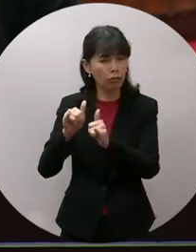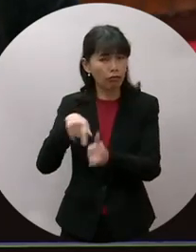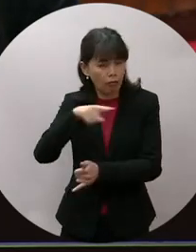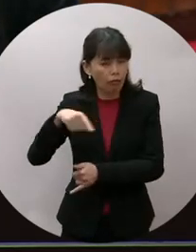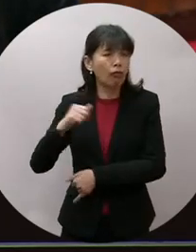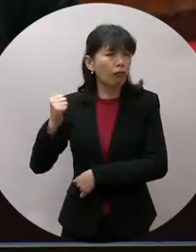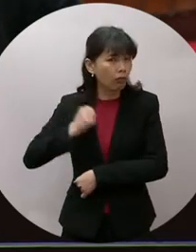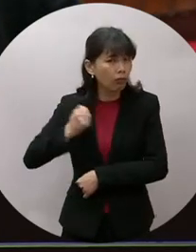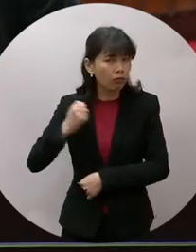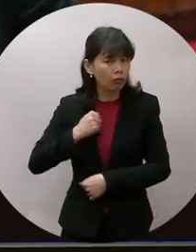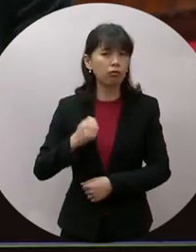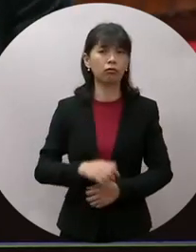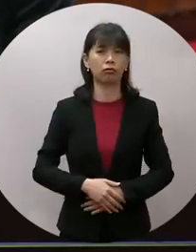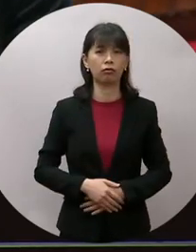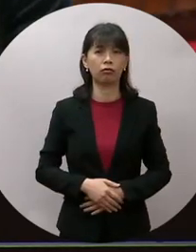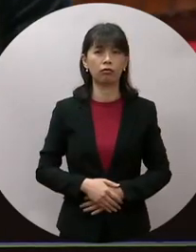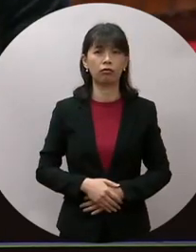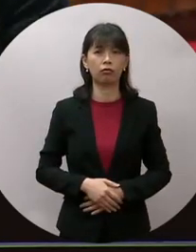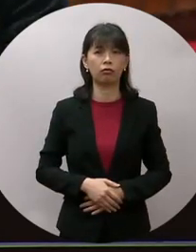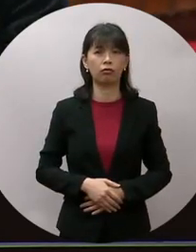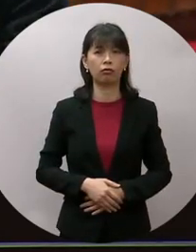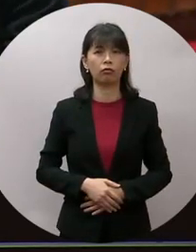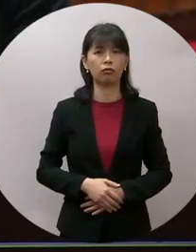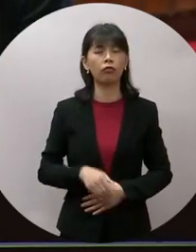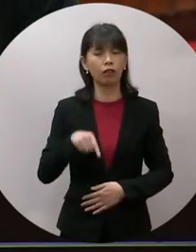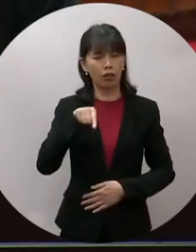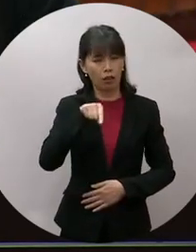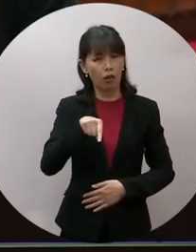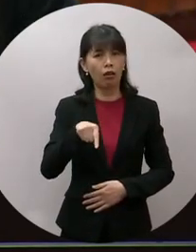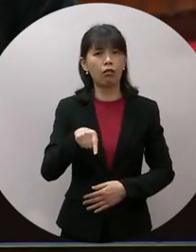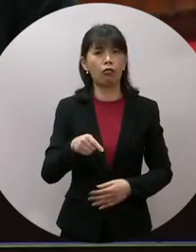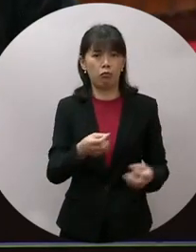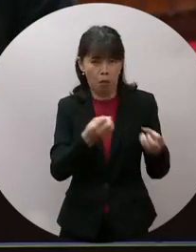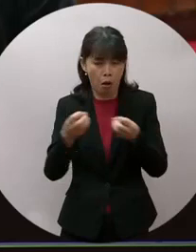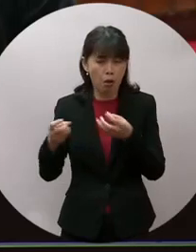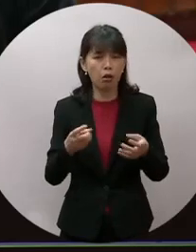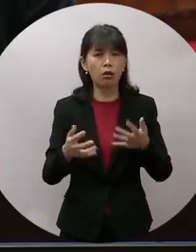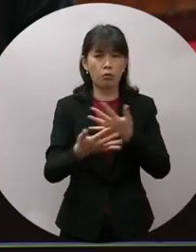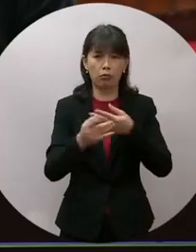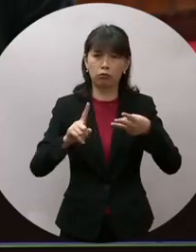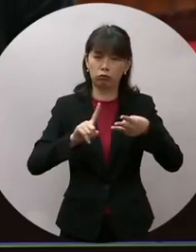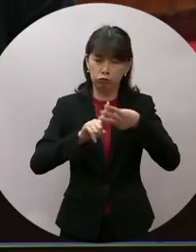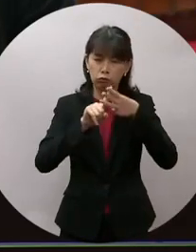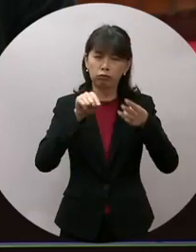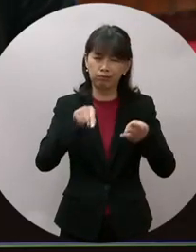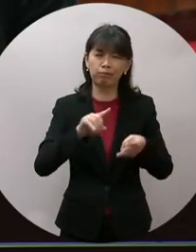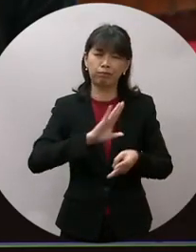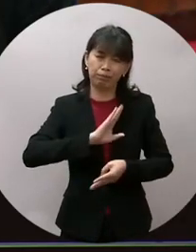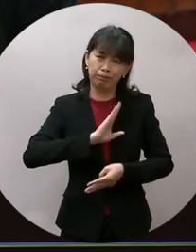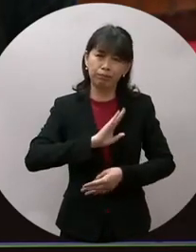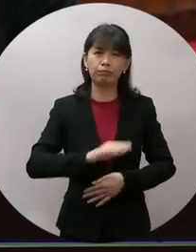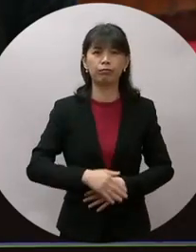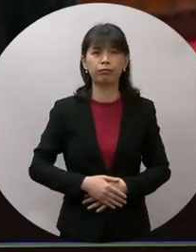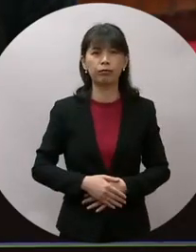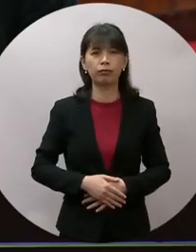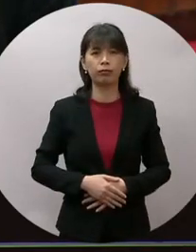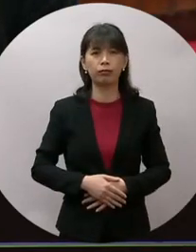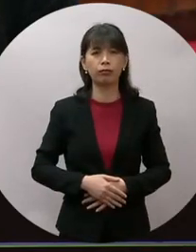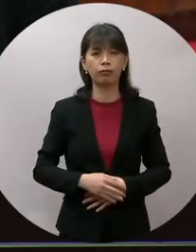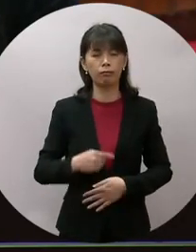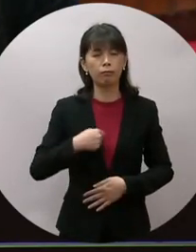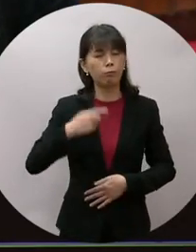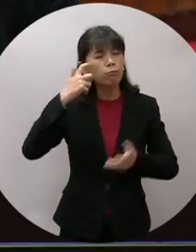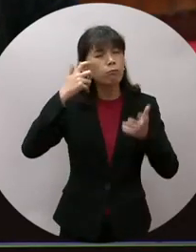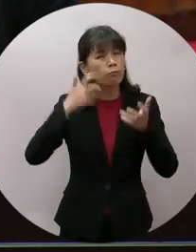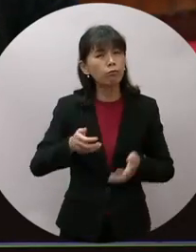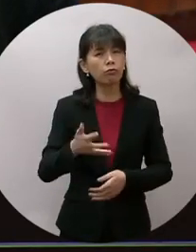利？这样的一个讨论才是民主社会我们很重要的一个机制。为什么我特别关心？